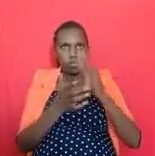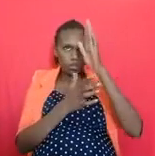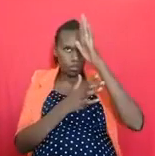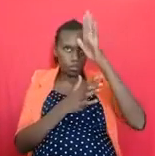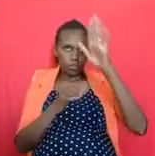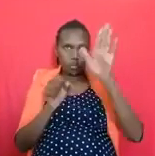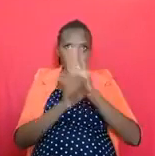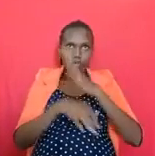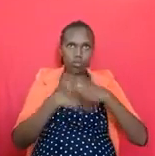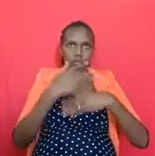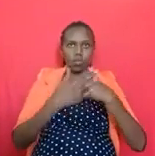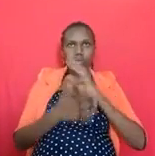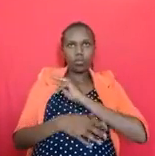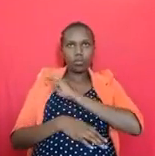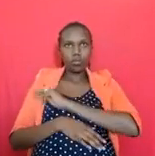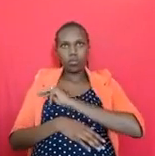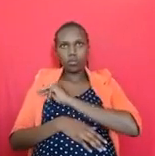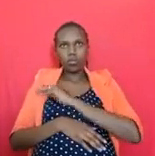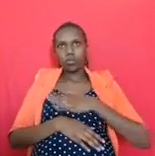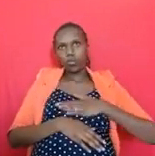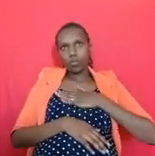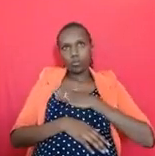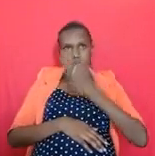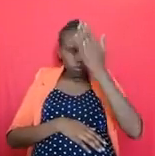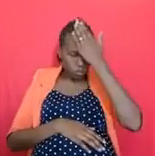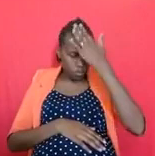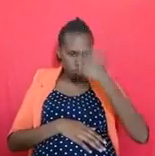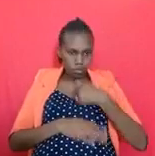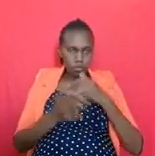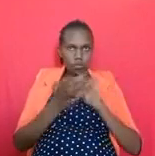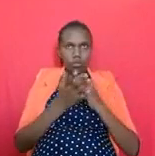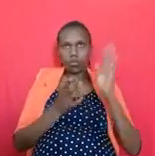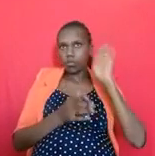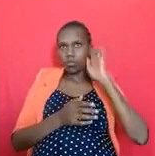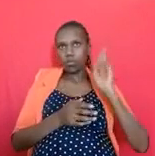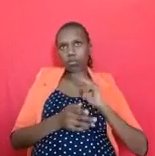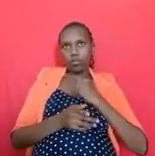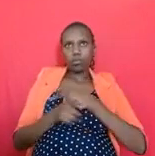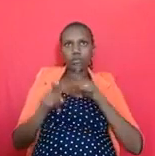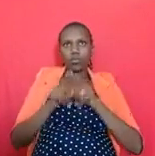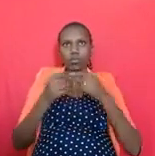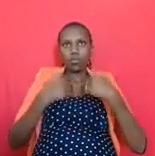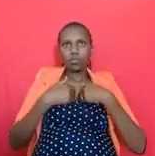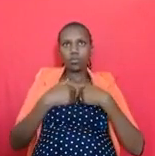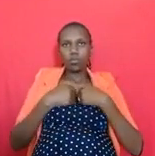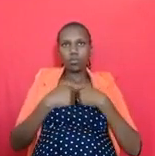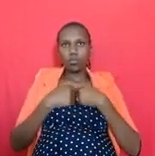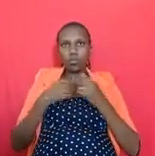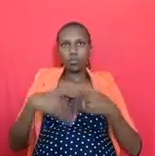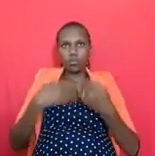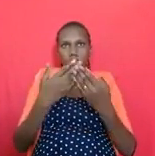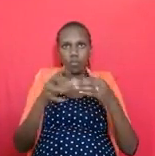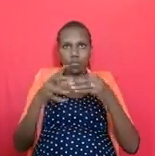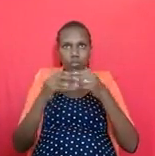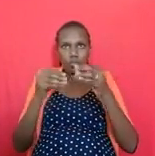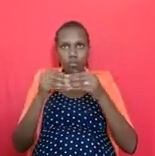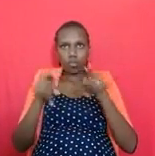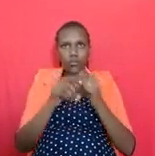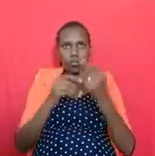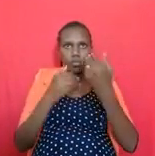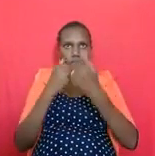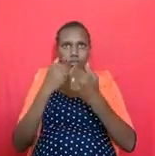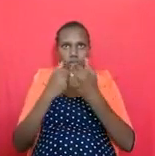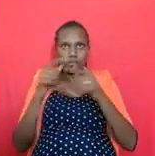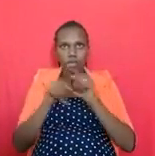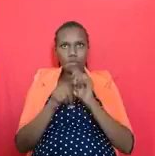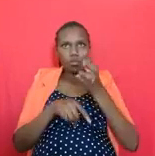witũ irwo nĩ tha, twagũthaitha mũno twĩnyihĩtie tũigue, na wĩtĩkĩre atĩ ithuĩ tũkũiyũkia indo ici iria wombire nĩcio mũgate na